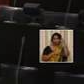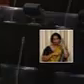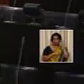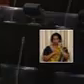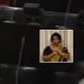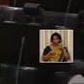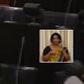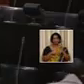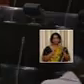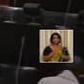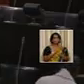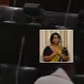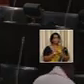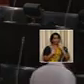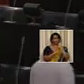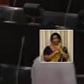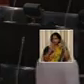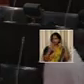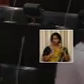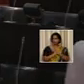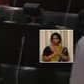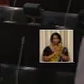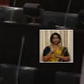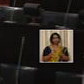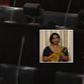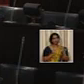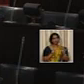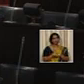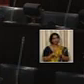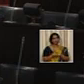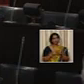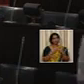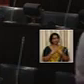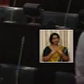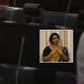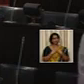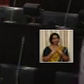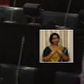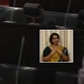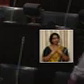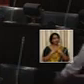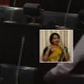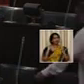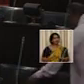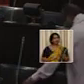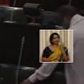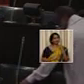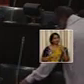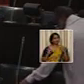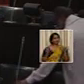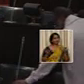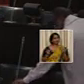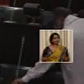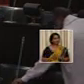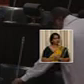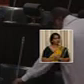දැනුවත් කරන්න මේ වෙනකොට අපි මාධ්‍ය මගින් දැනුවත් කරලා තියෙනවා ගරු ආමන්ත්‍රිතුමනි ඒ වගේම අපි ඒ ප්‍රමාණය බොහොම අඩුයි නේ අඩු ප්‍රමාණයක්